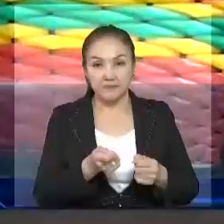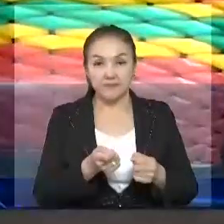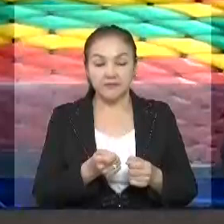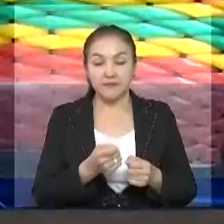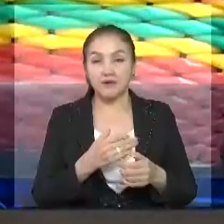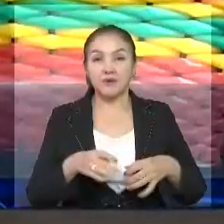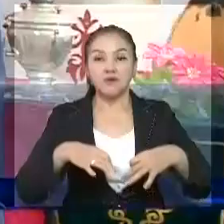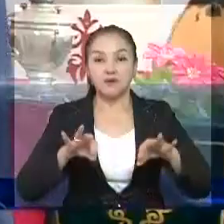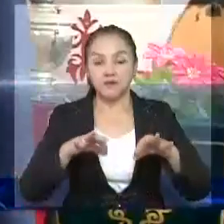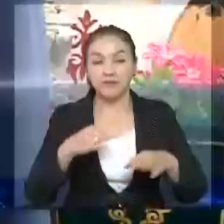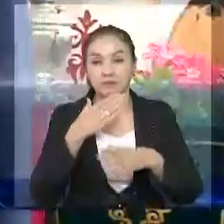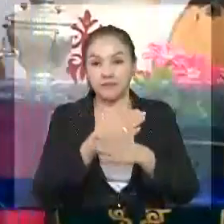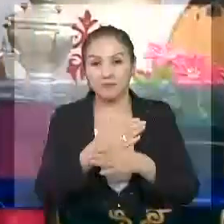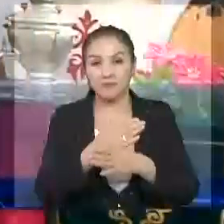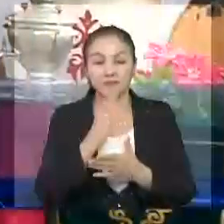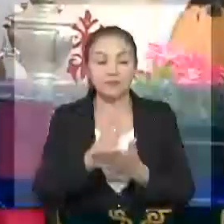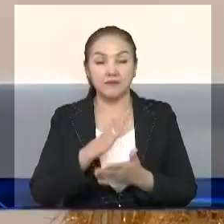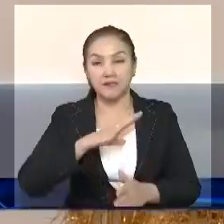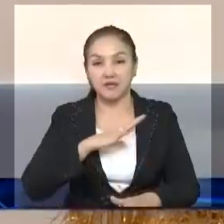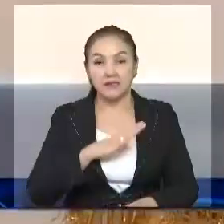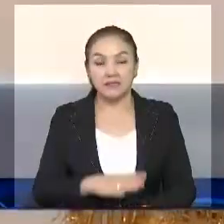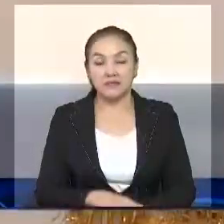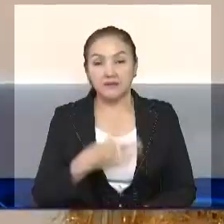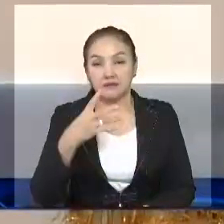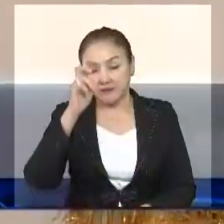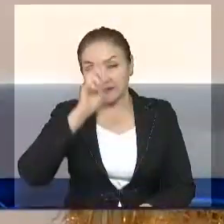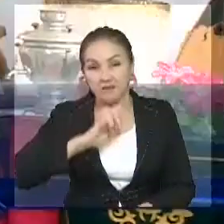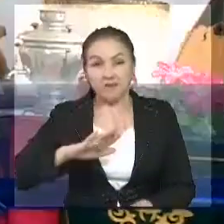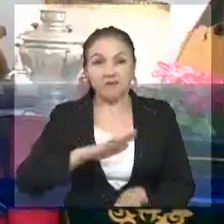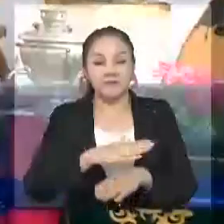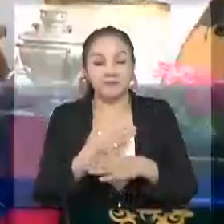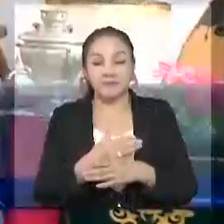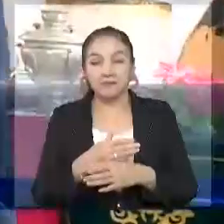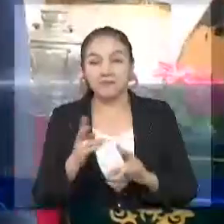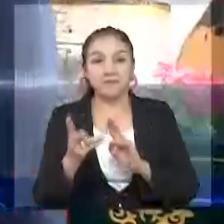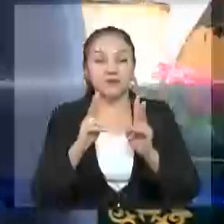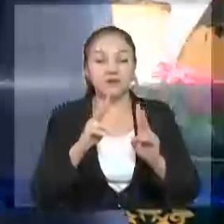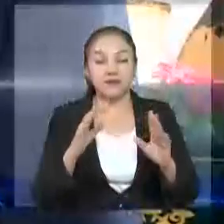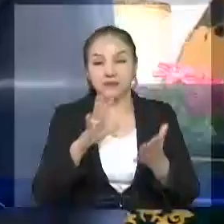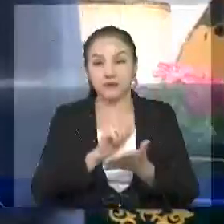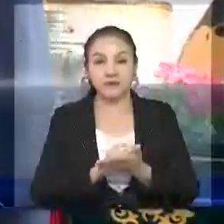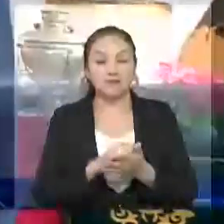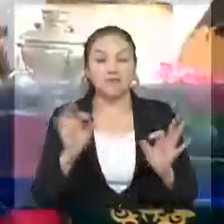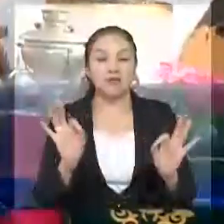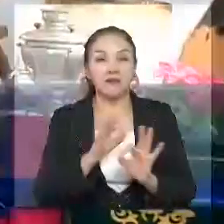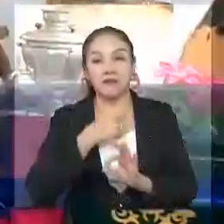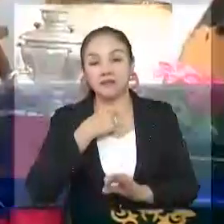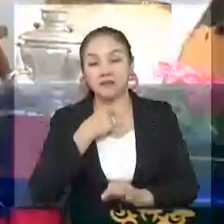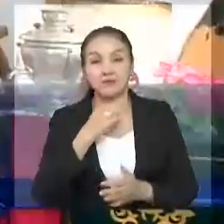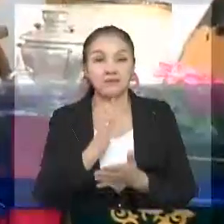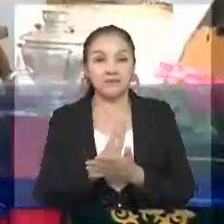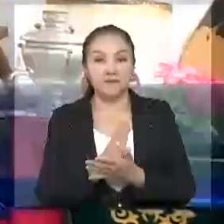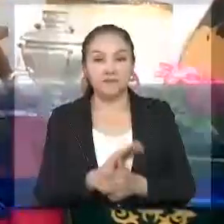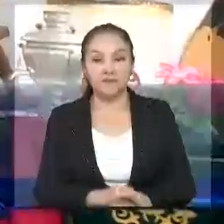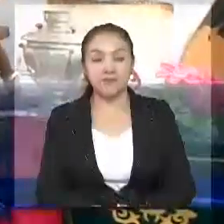көлік жағынан көмектесіп, мындай көмегі болып тұрады арасында. Төрт үйірме бар, домбыра үйірмесі, би үйірмесі, ән үйірмесі, драма бар.